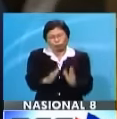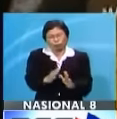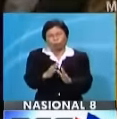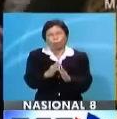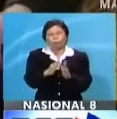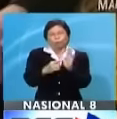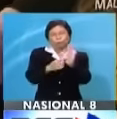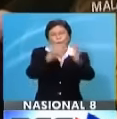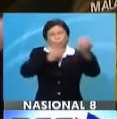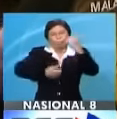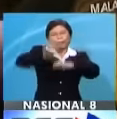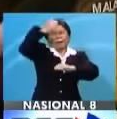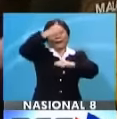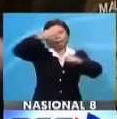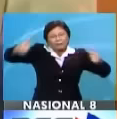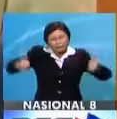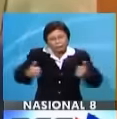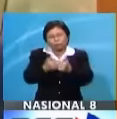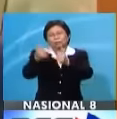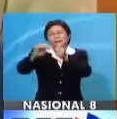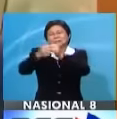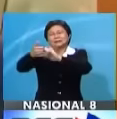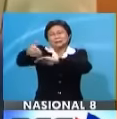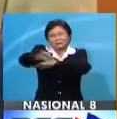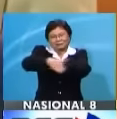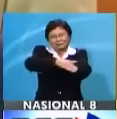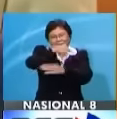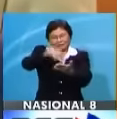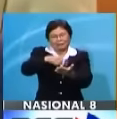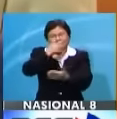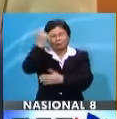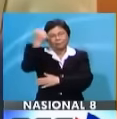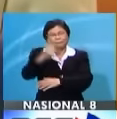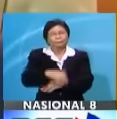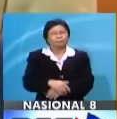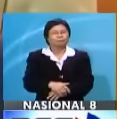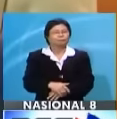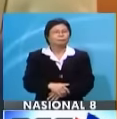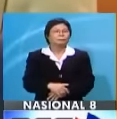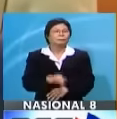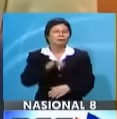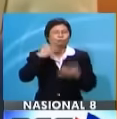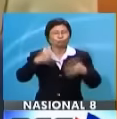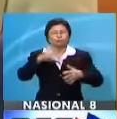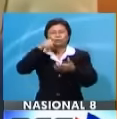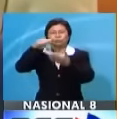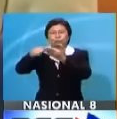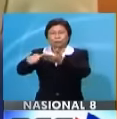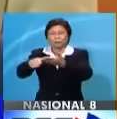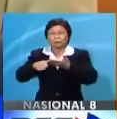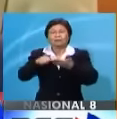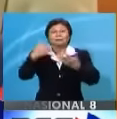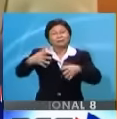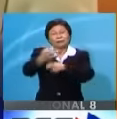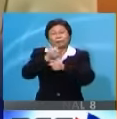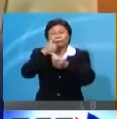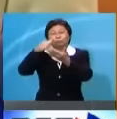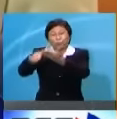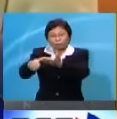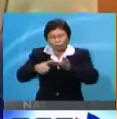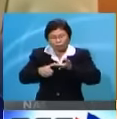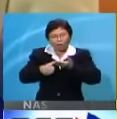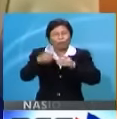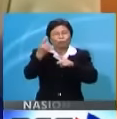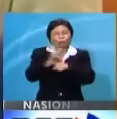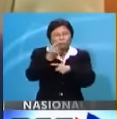yang terbaik pada temasya kali ini. Saya start dapat surat about training, about